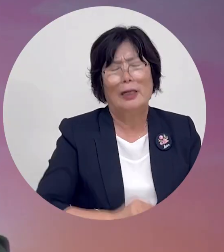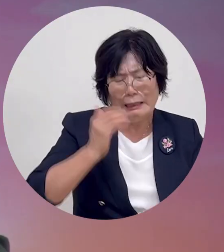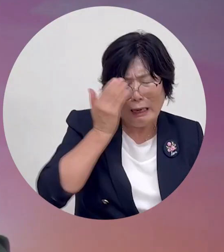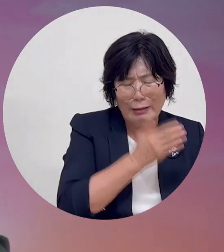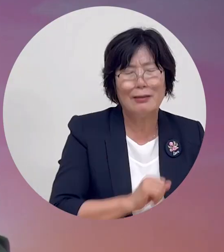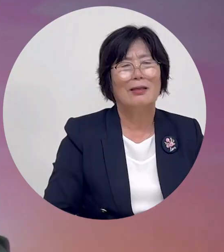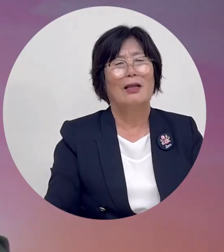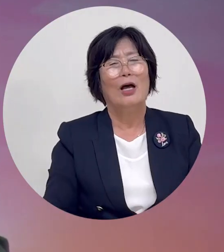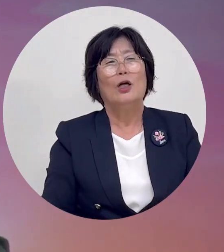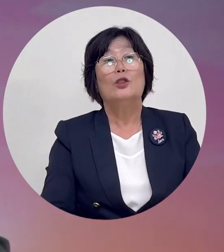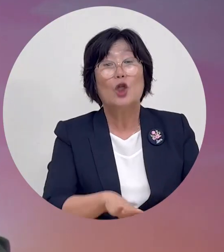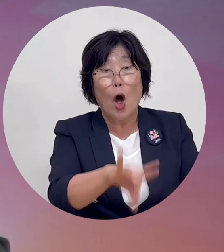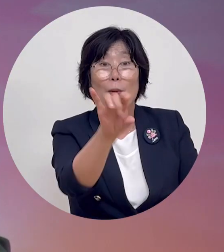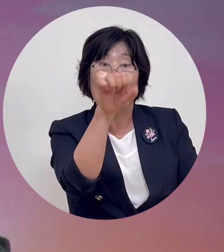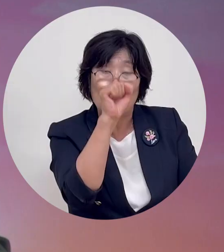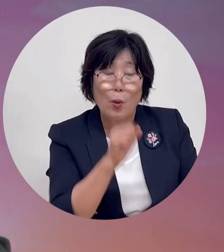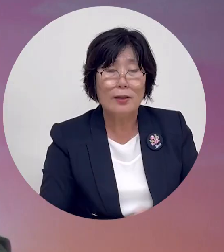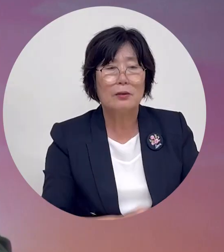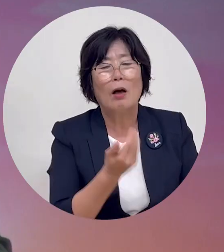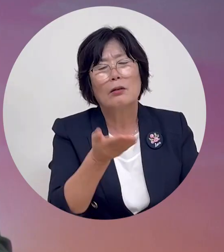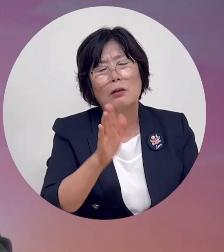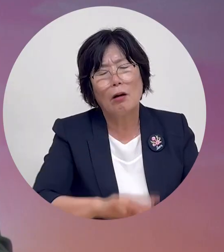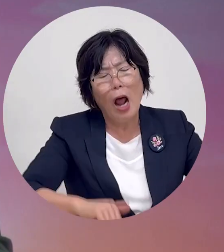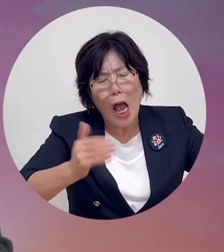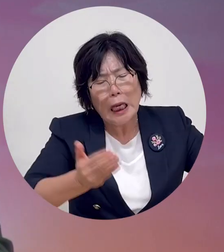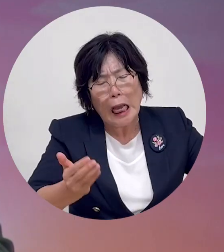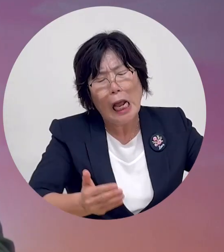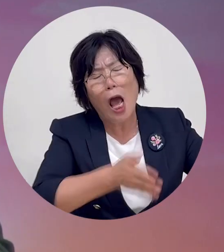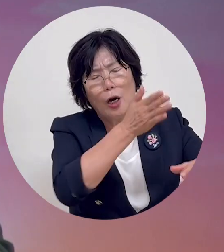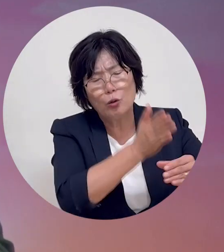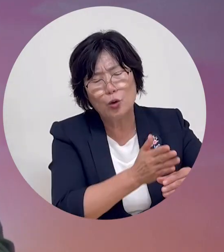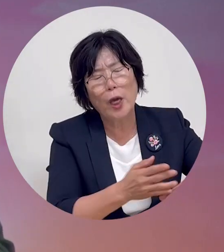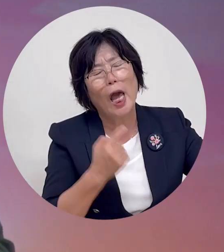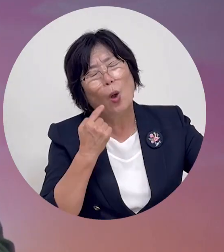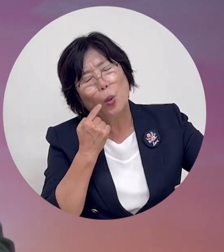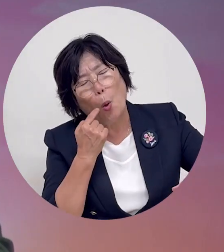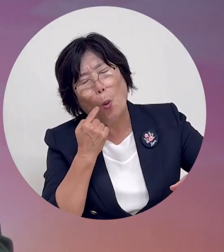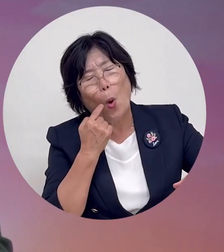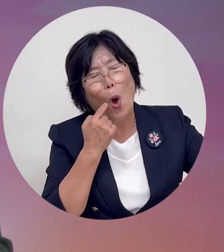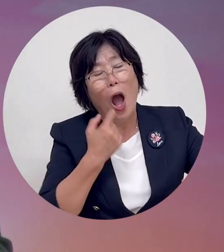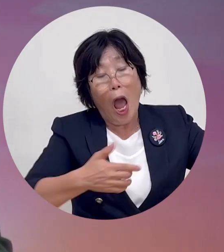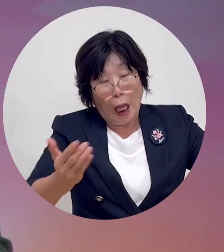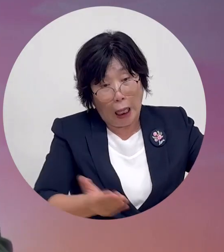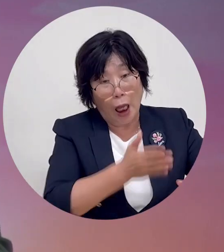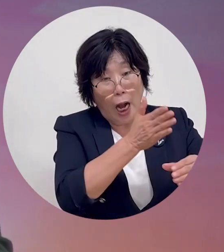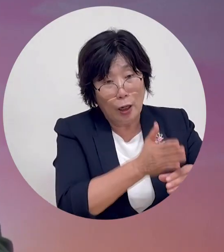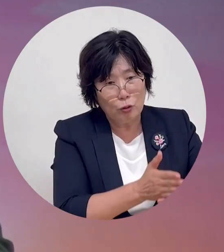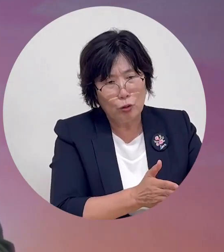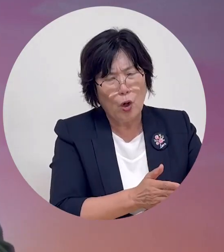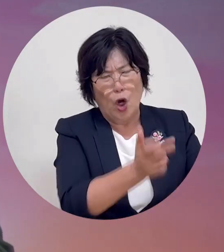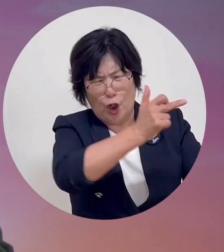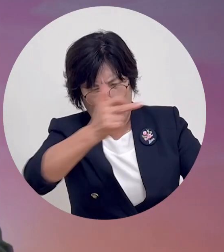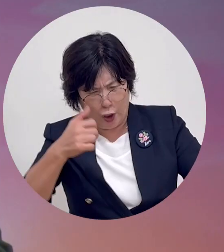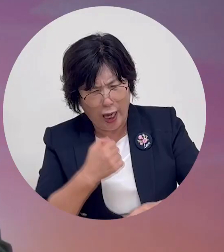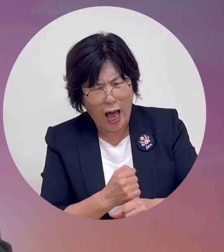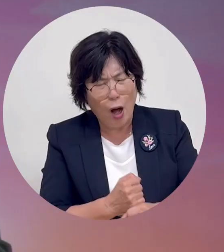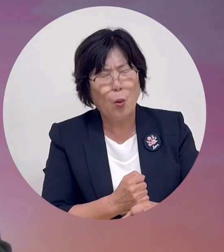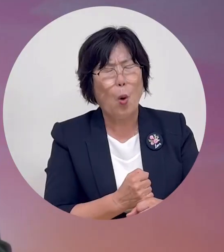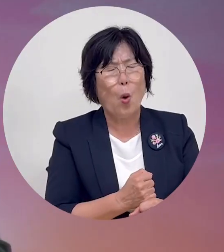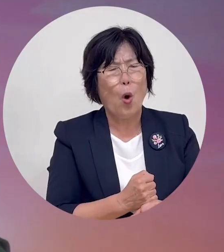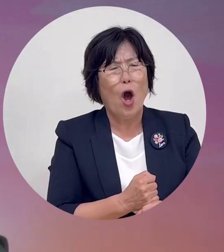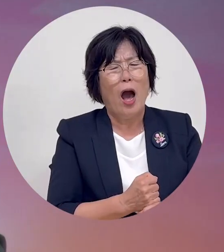그런데 여러분, 사역의 독이라는 게 있어요. 사역을 크게 하고 뛰어나게 하면 독이